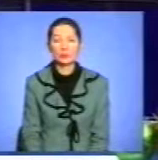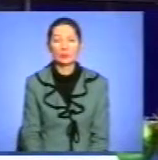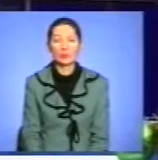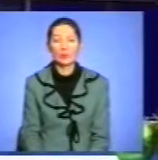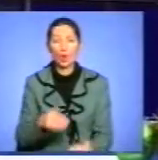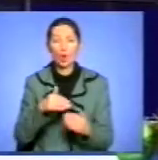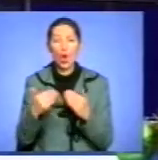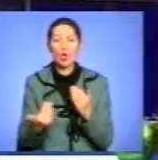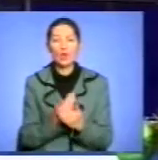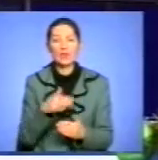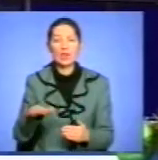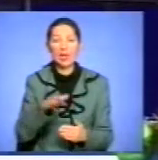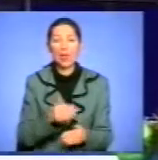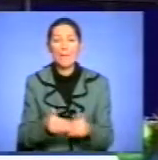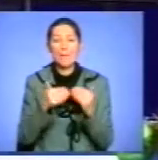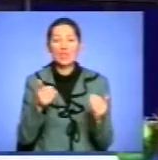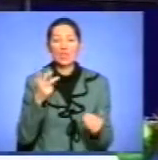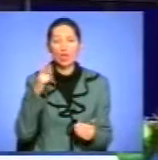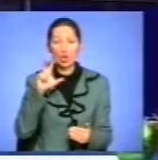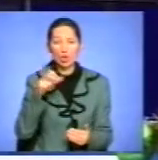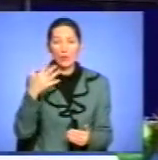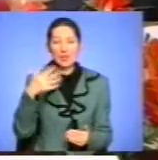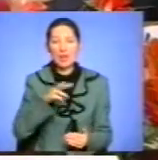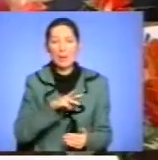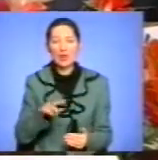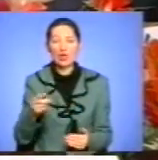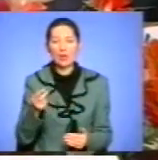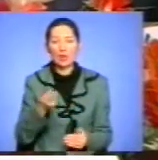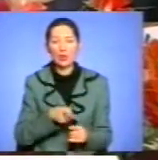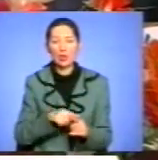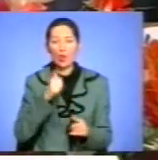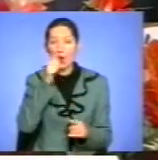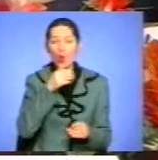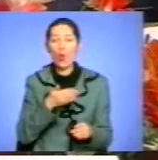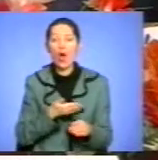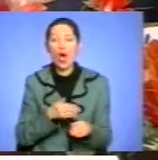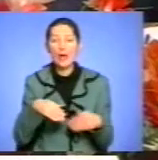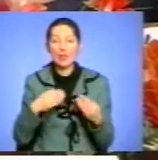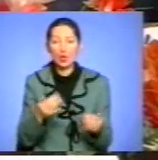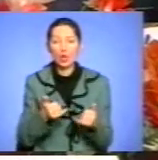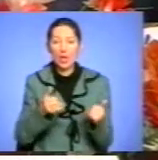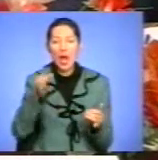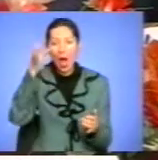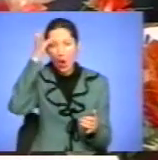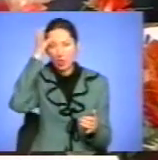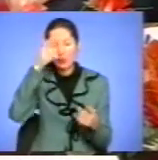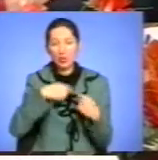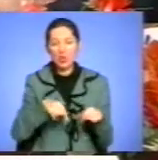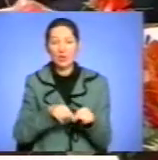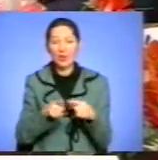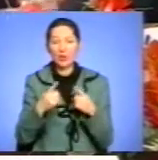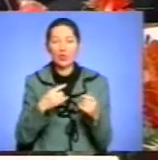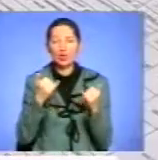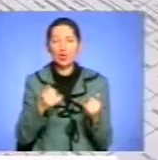До новин краю. Більше 350 мільйонів гривень цьогоріч виділять на освітню сферу. Про це йшлося сьогодні на засіданні